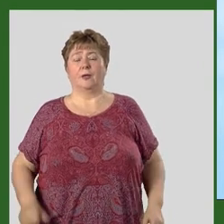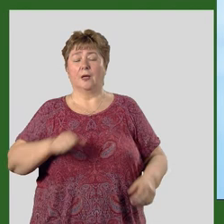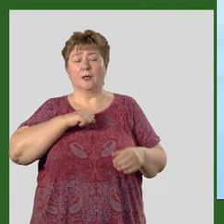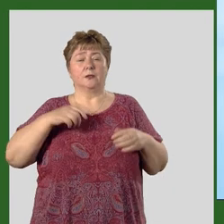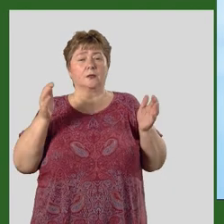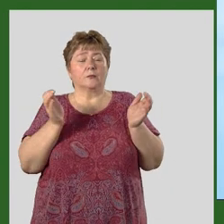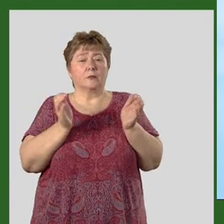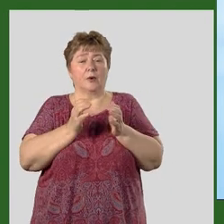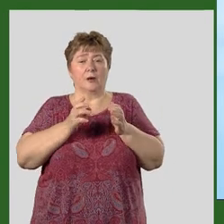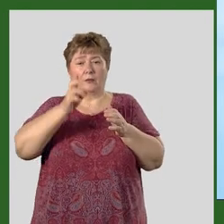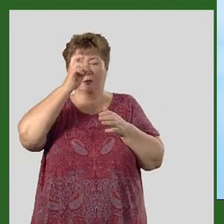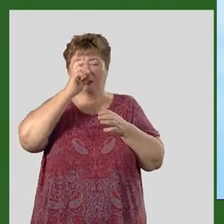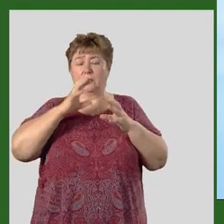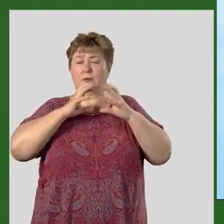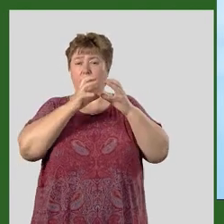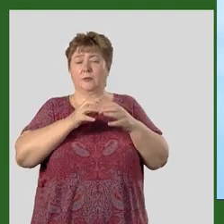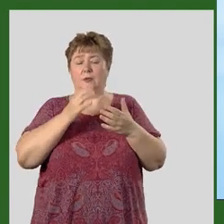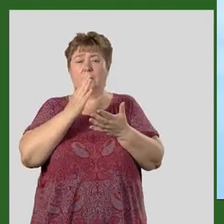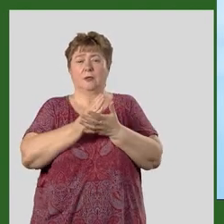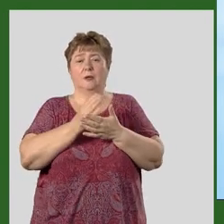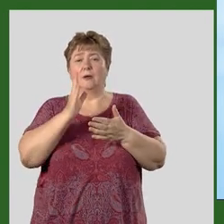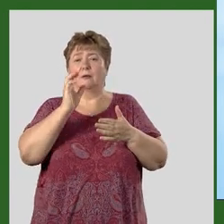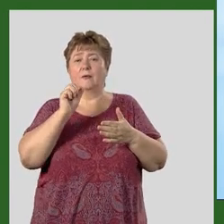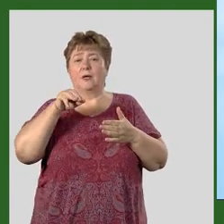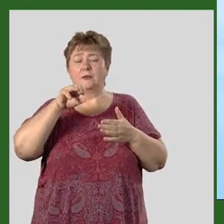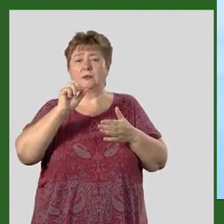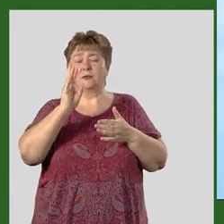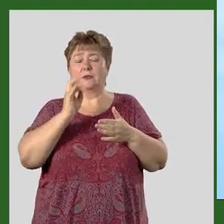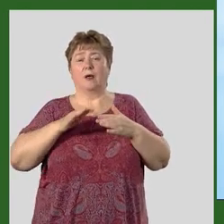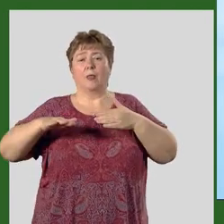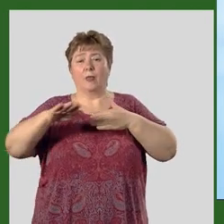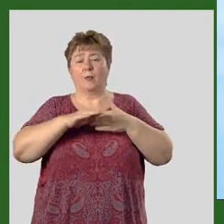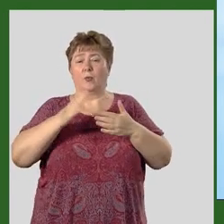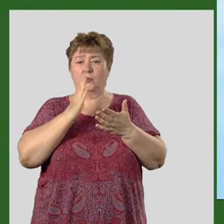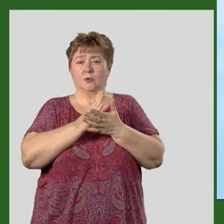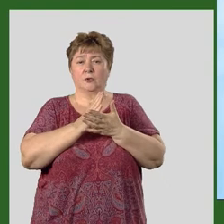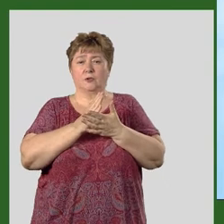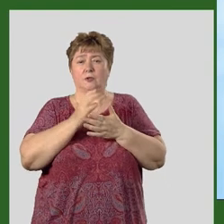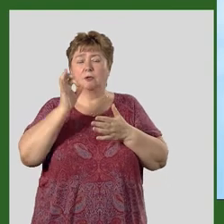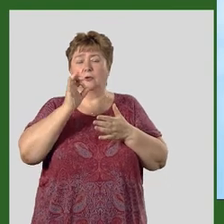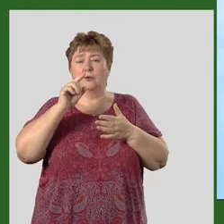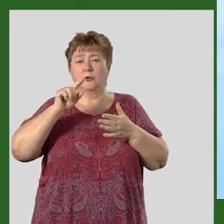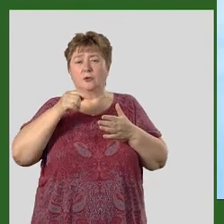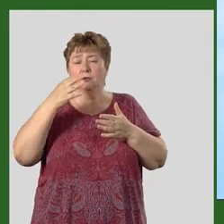Самым маленьким государством в мире является Ватикан. Площадь его составляет